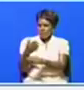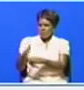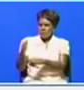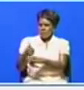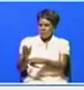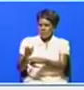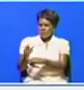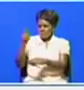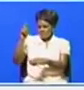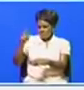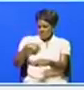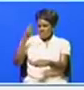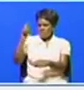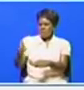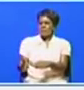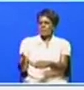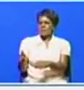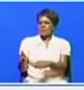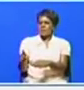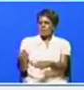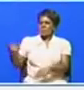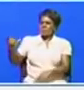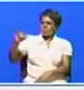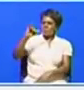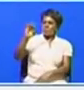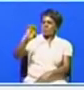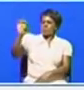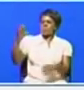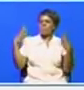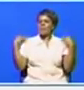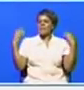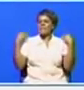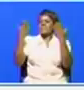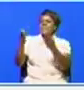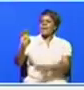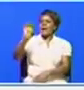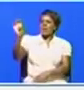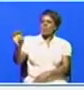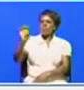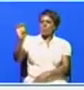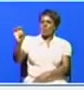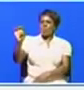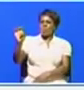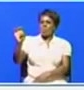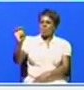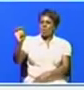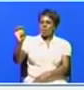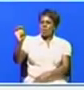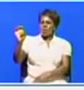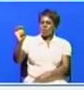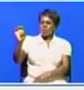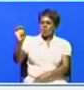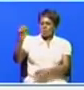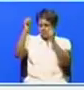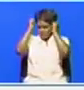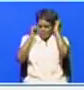ya kusema ya kwamba lazima nienda Uingereza nifanye mazoezi huko ndo niweze kuingia nchi ya jeshi